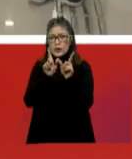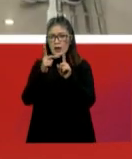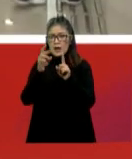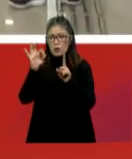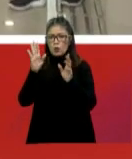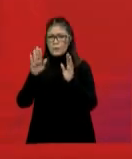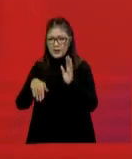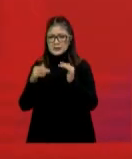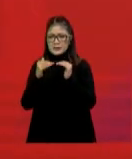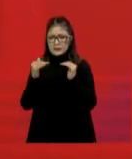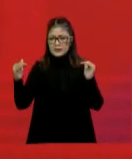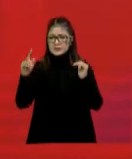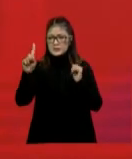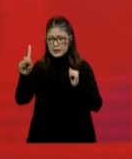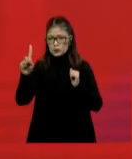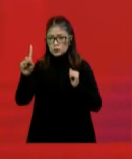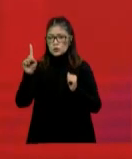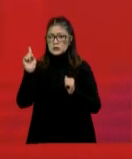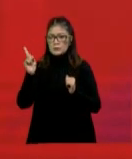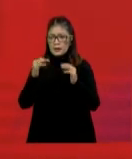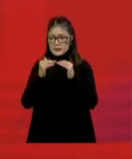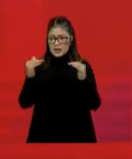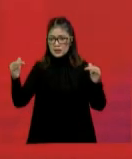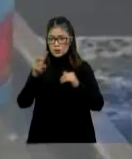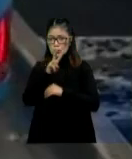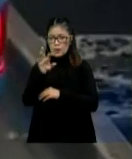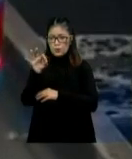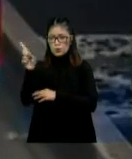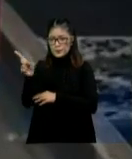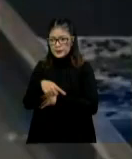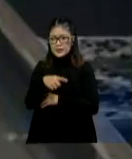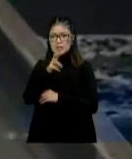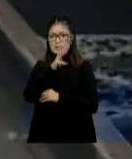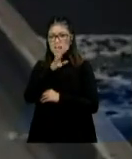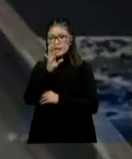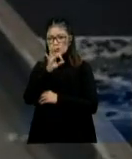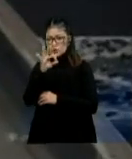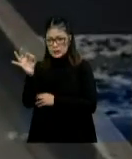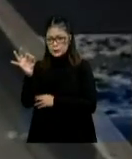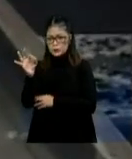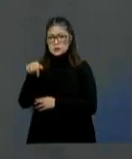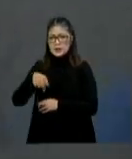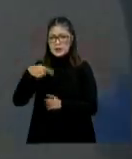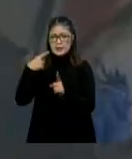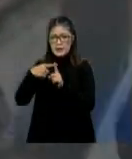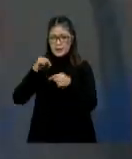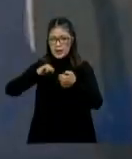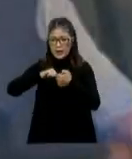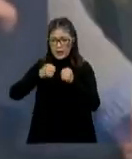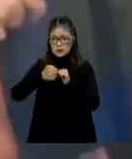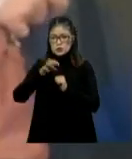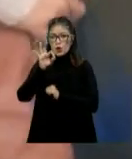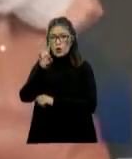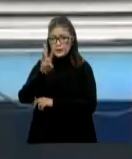1 karena standarnya 20 per 100.000. Saat ini penambahan kasus coronavirus di Indonesia yang tertinggi masih